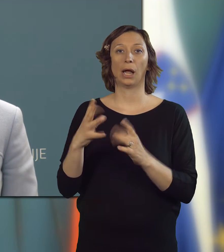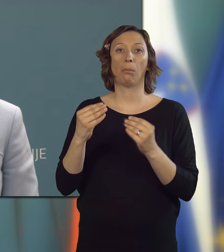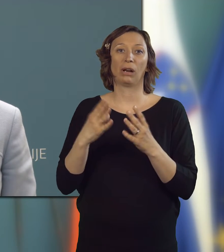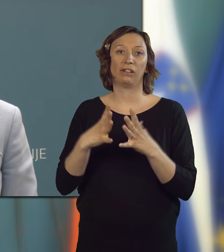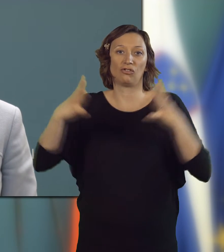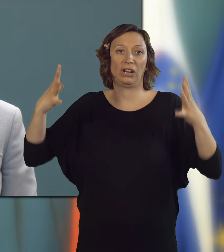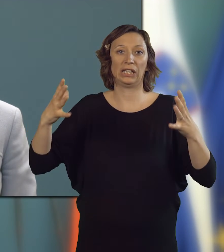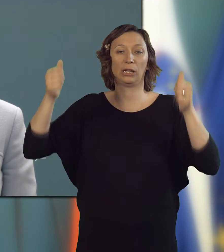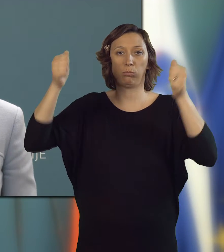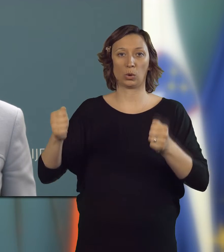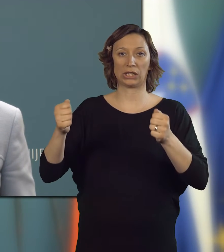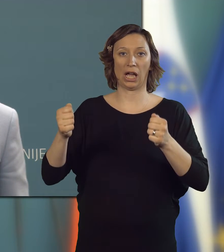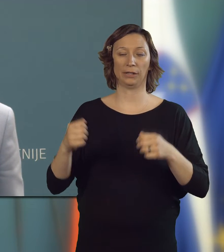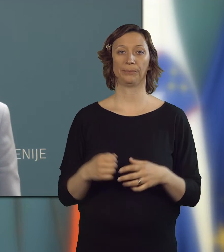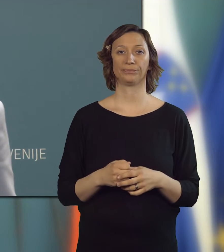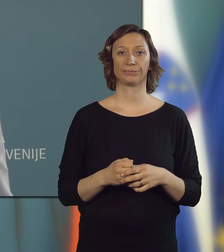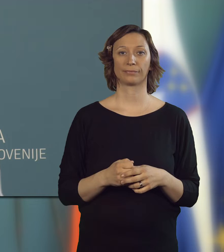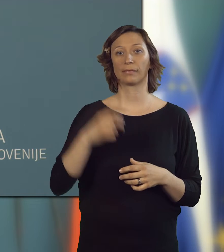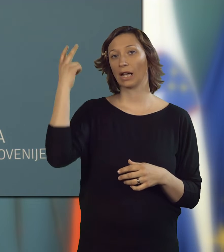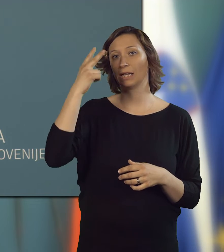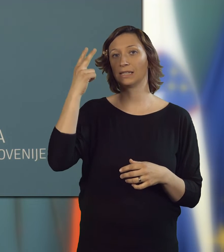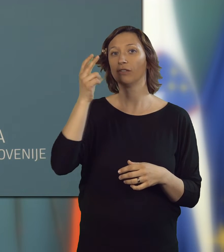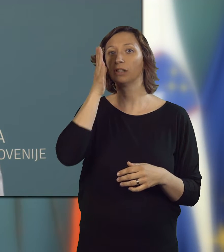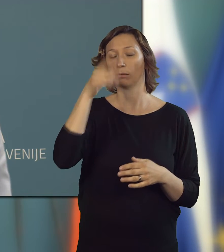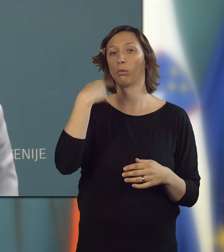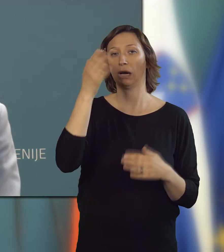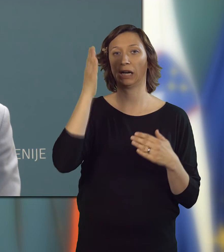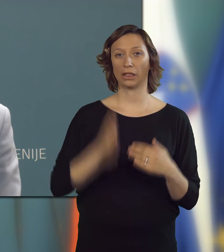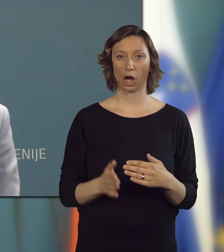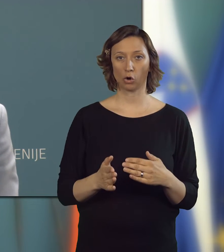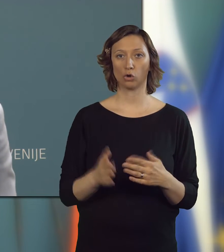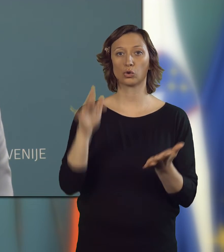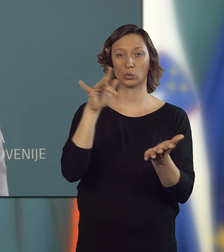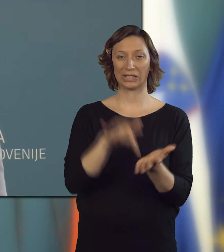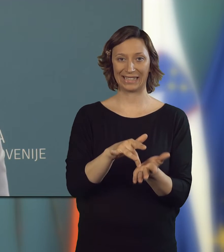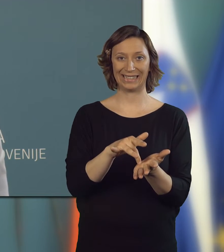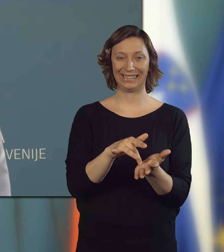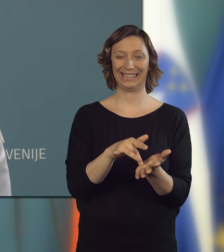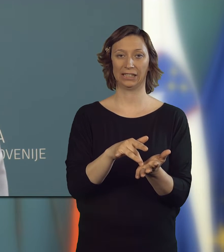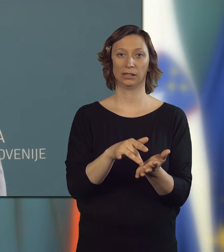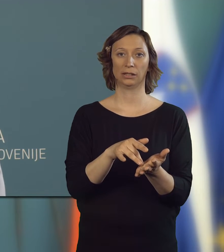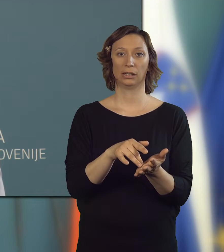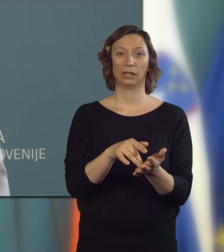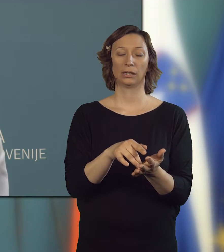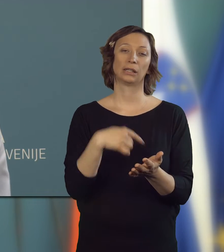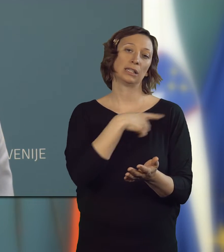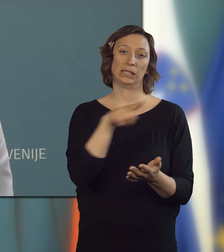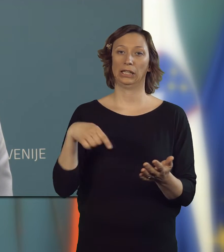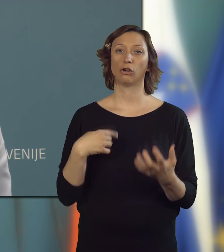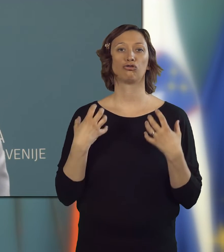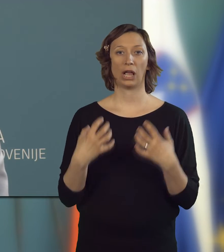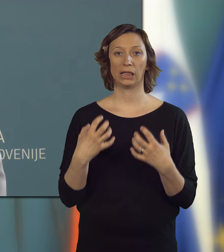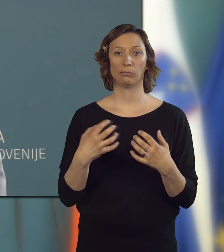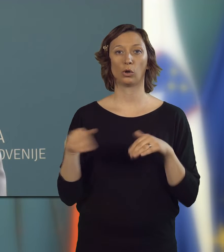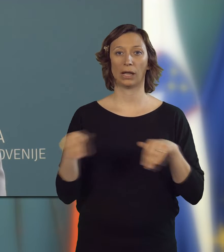postavljanje predimenzioniranih postaj. Seveda, bom rekla, na koncu cilj, ki si